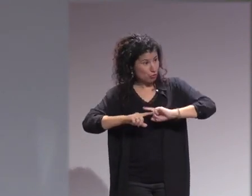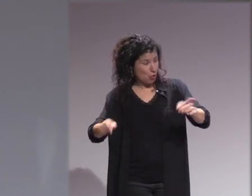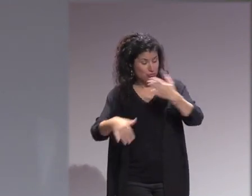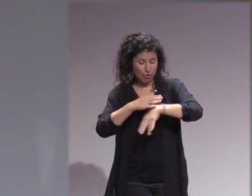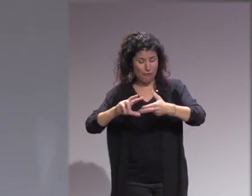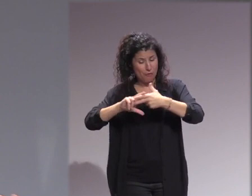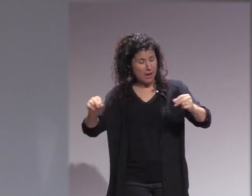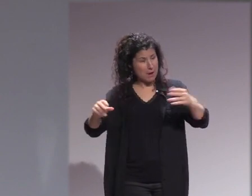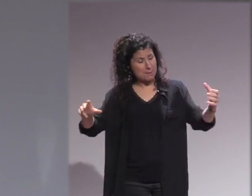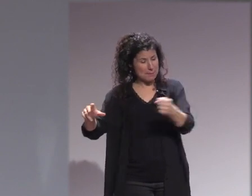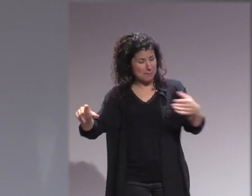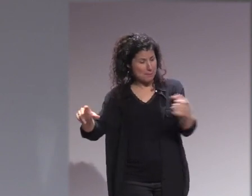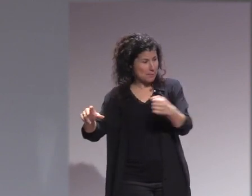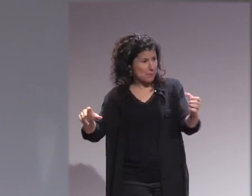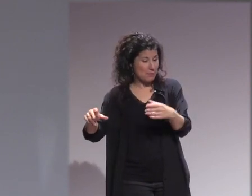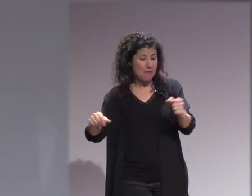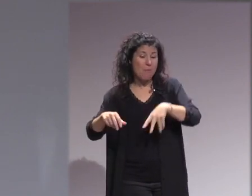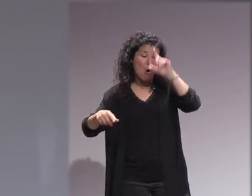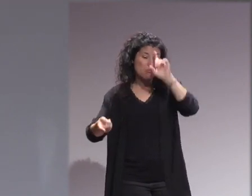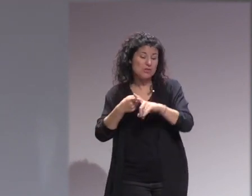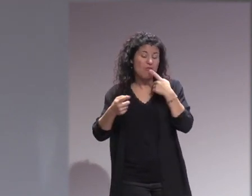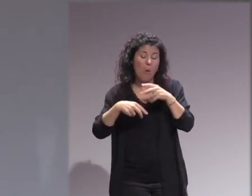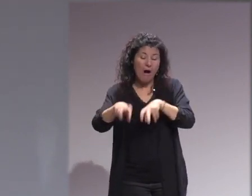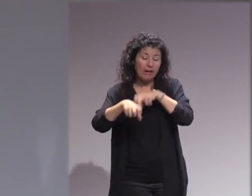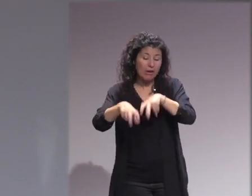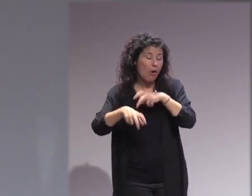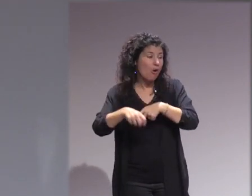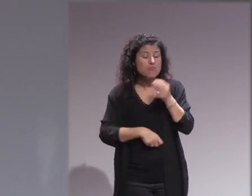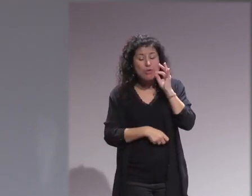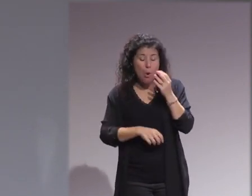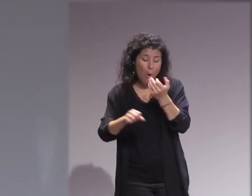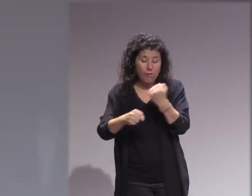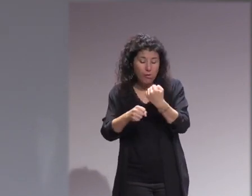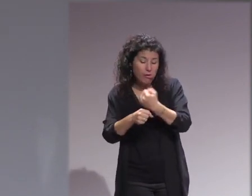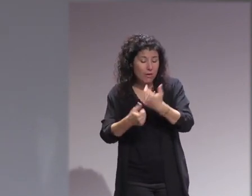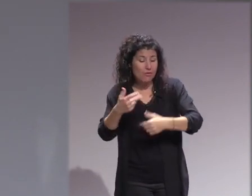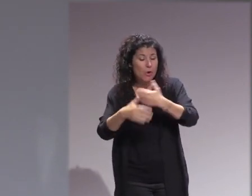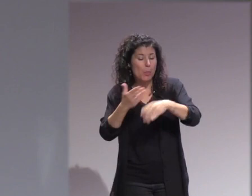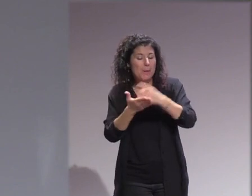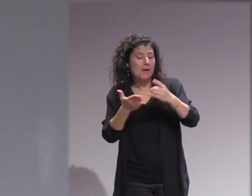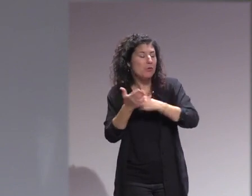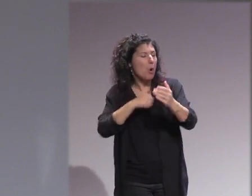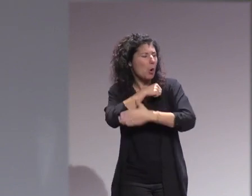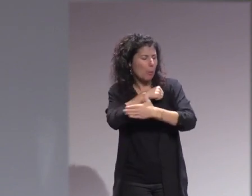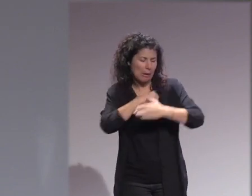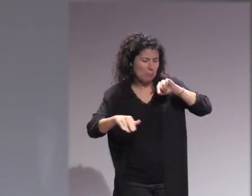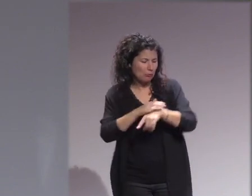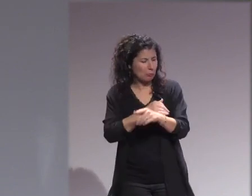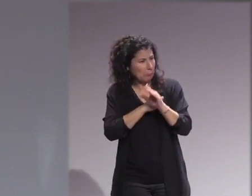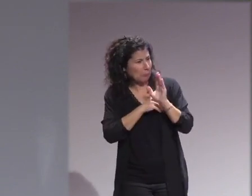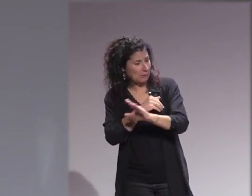surtout, la plupart sont placés comme main-d'œuvre agricole dans des régions, la Creuse, le Gers, enfin voilà, il y a un certain nombre de régions où ces personnes sont